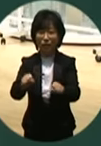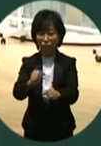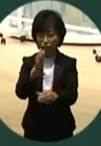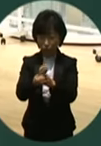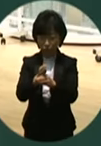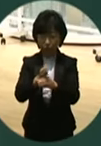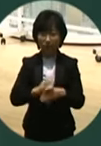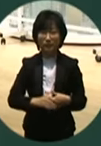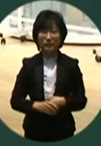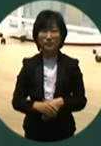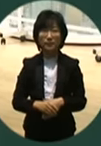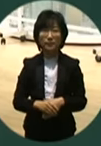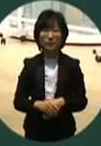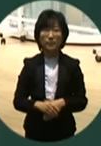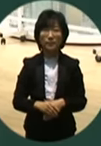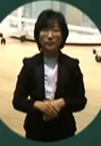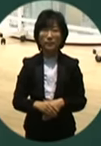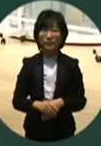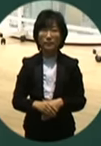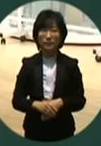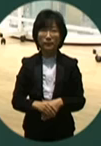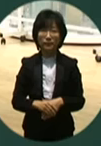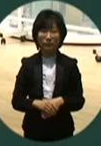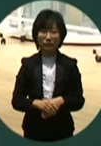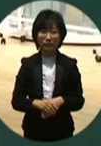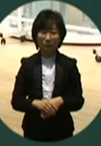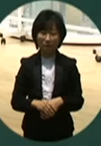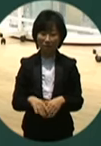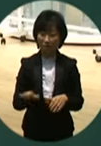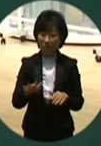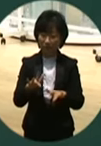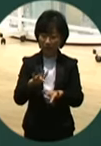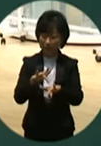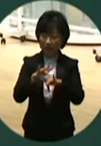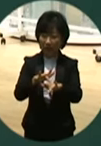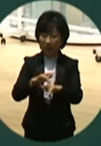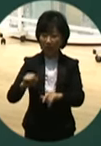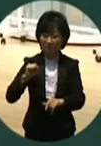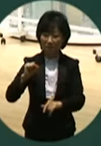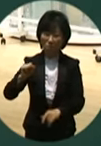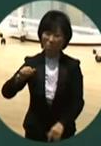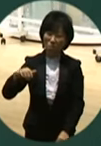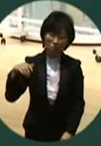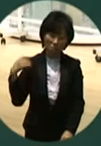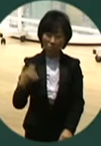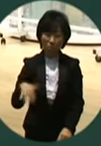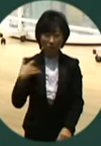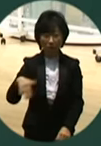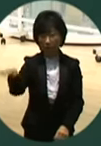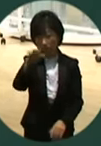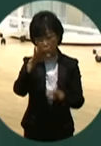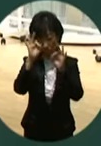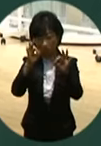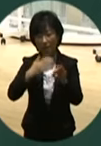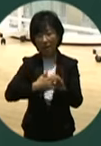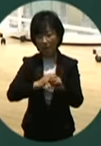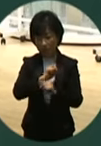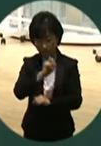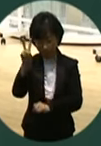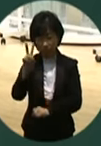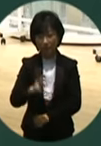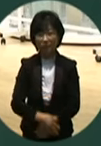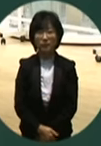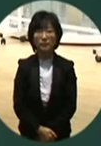culture, music, everything. 이 진짜 이 사단의 역사가 대단하다는 걸 우리가 알 수가 있습니다. And we can see that the work of Satan